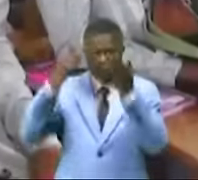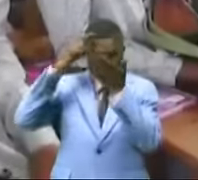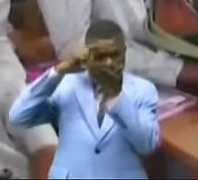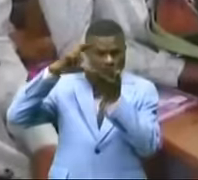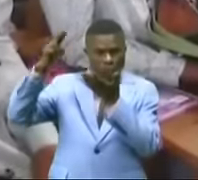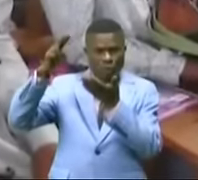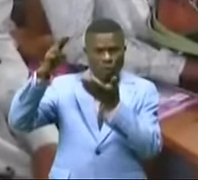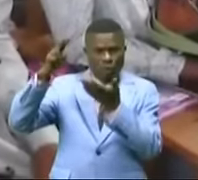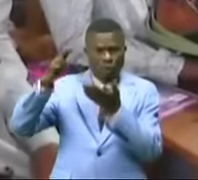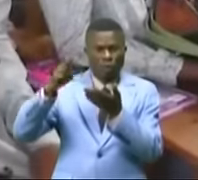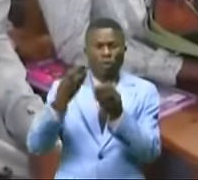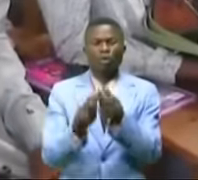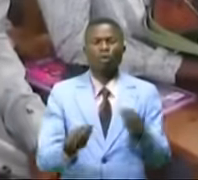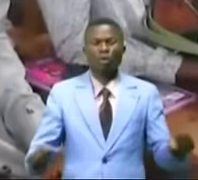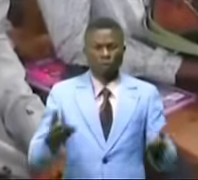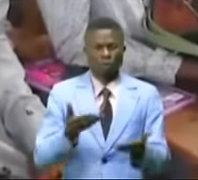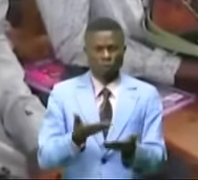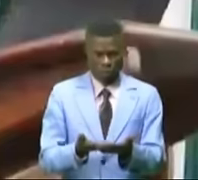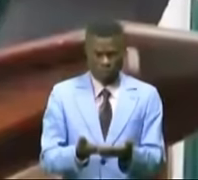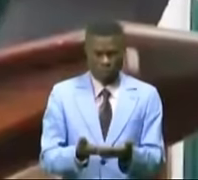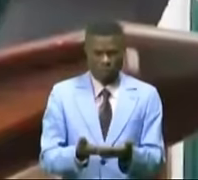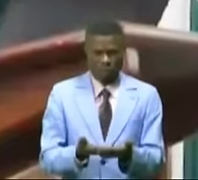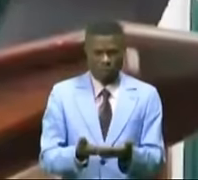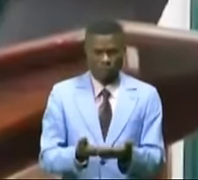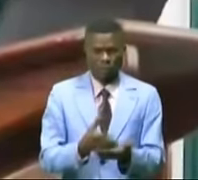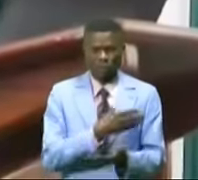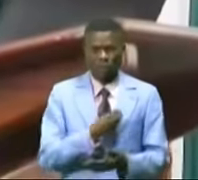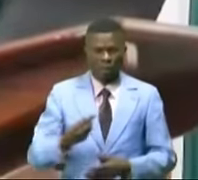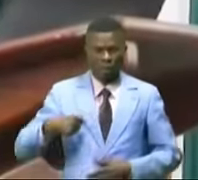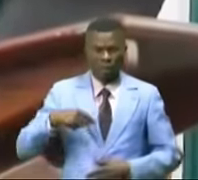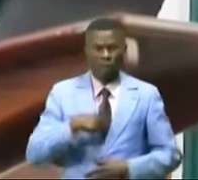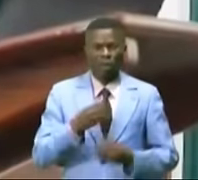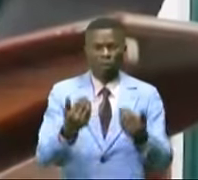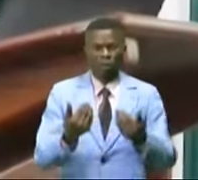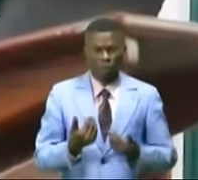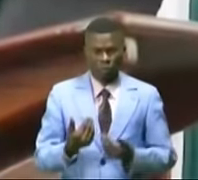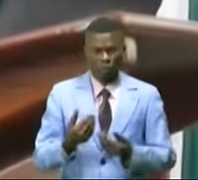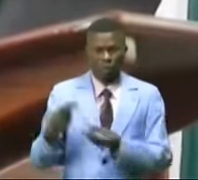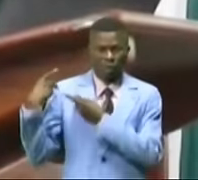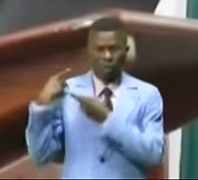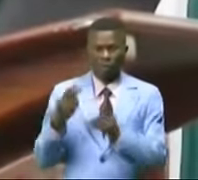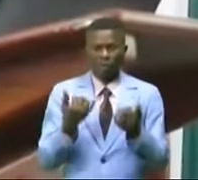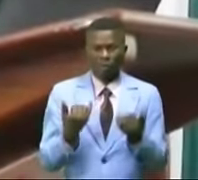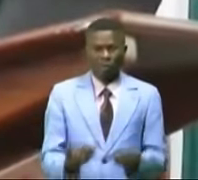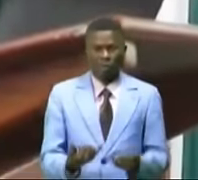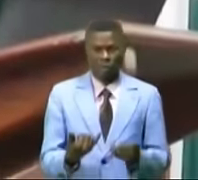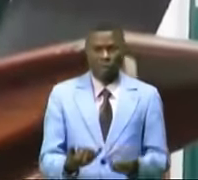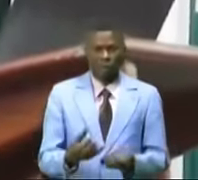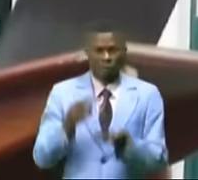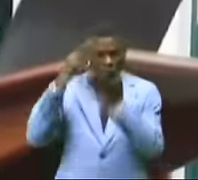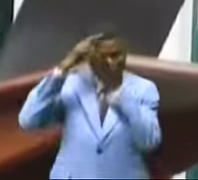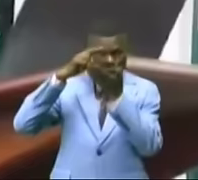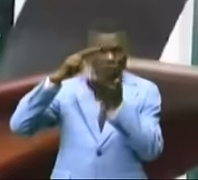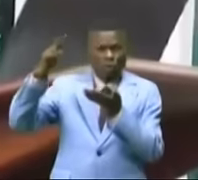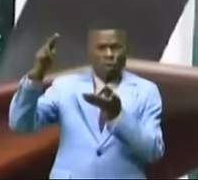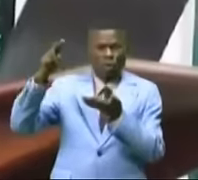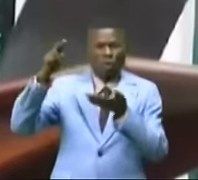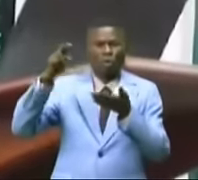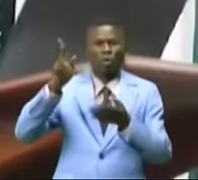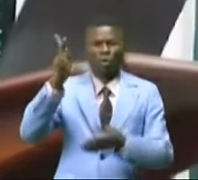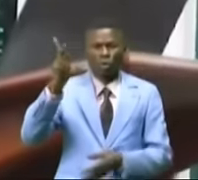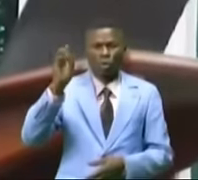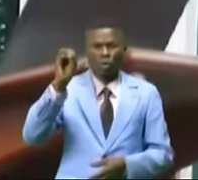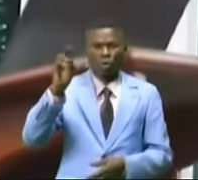l'université solution. Et nous voulons que désormais, l'université